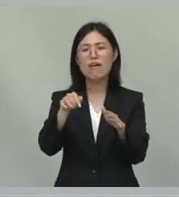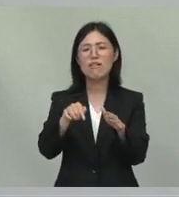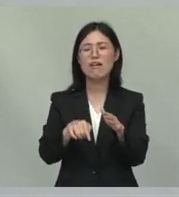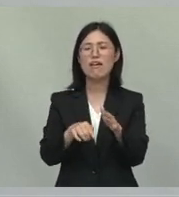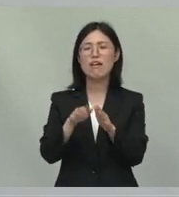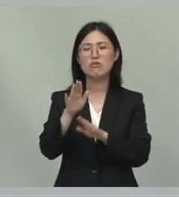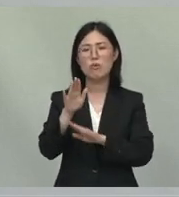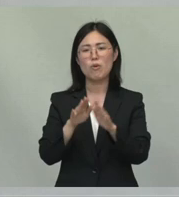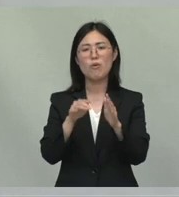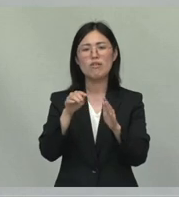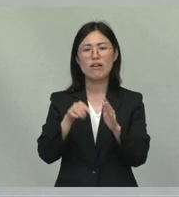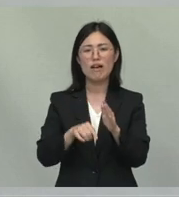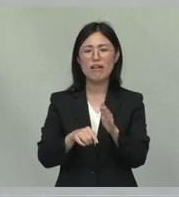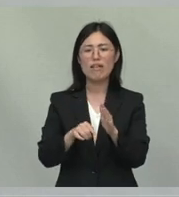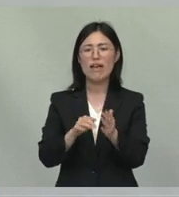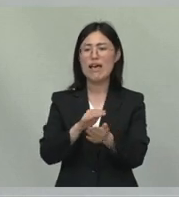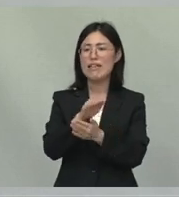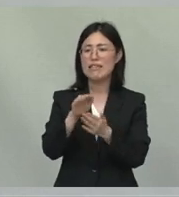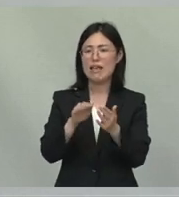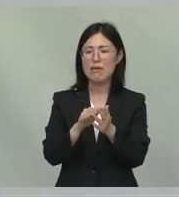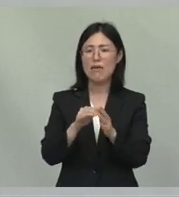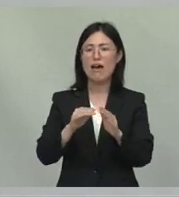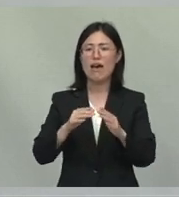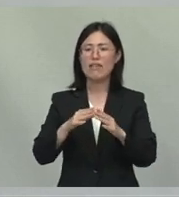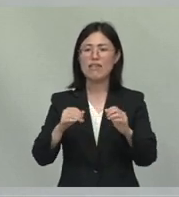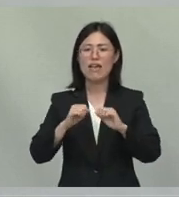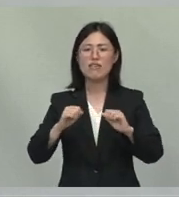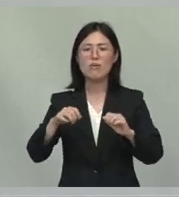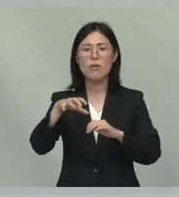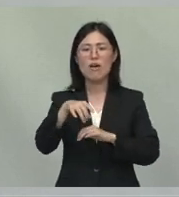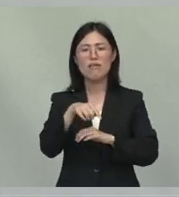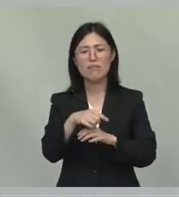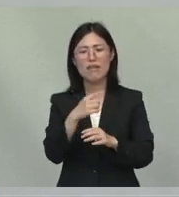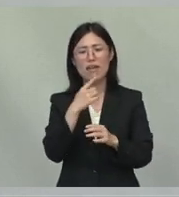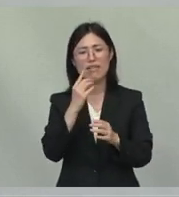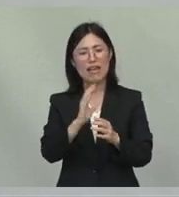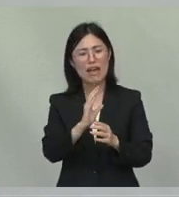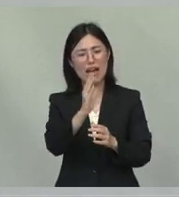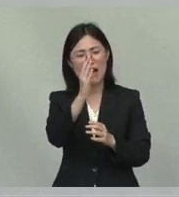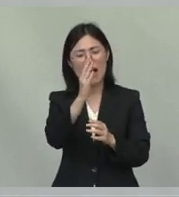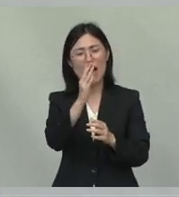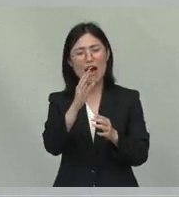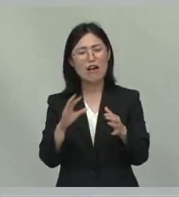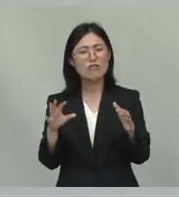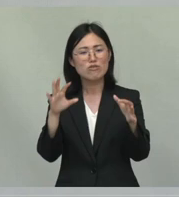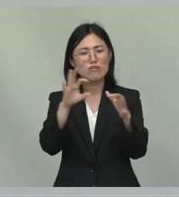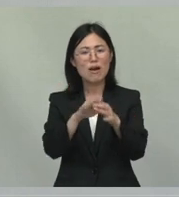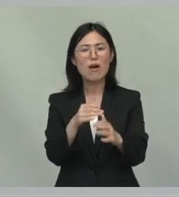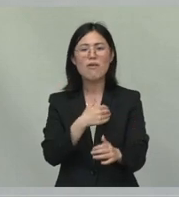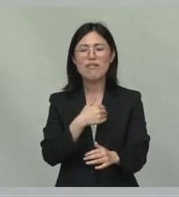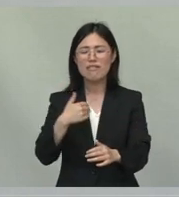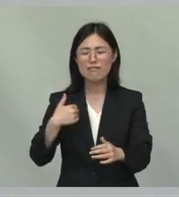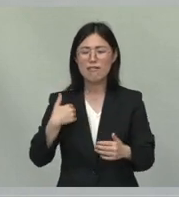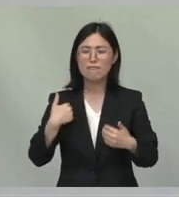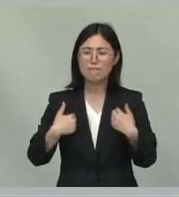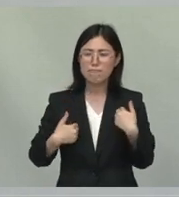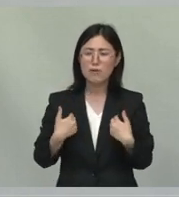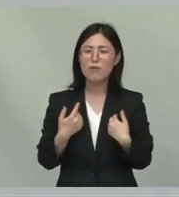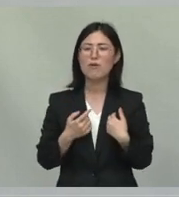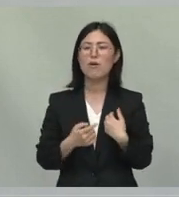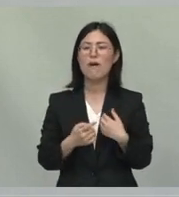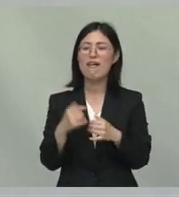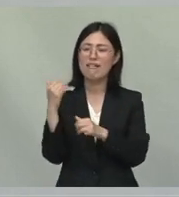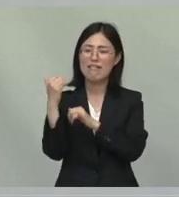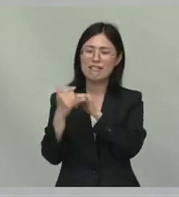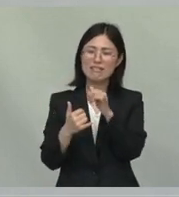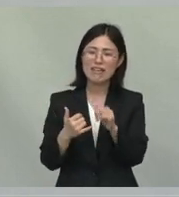哨園に聖火の炎を照らすことができた、その喜びを、その歴史的な瞬間